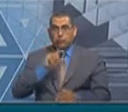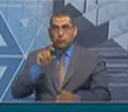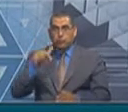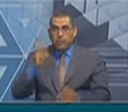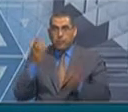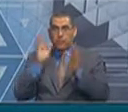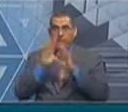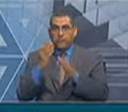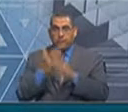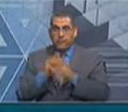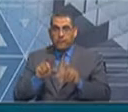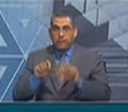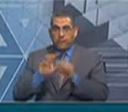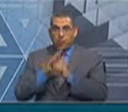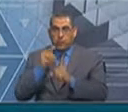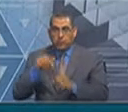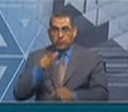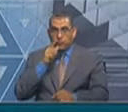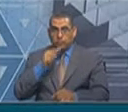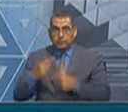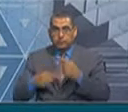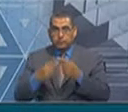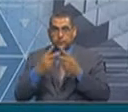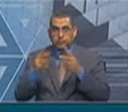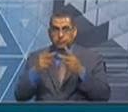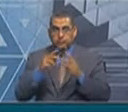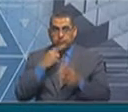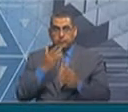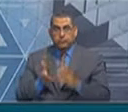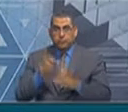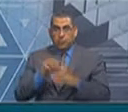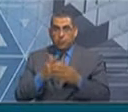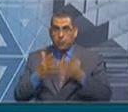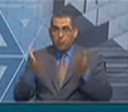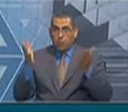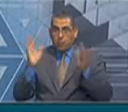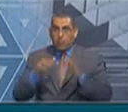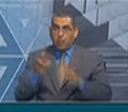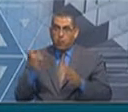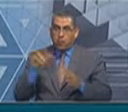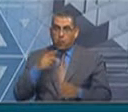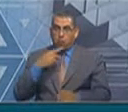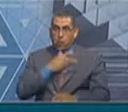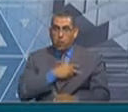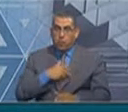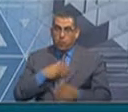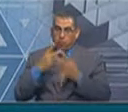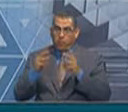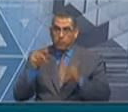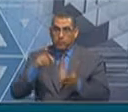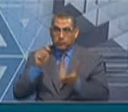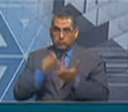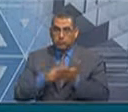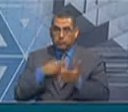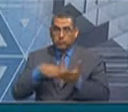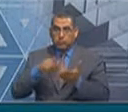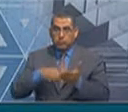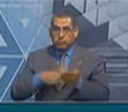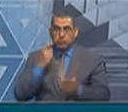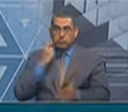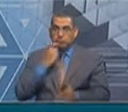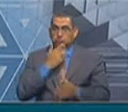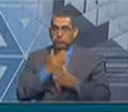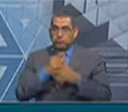من الإغلاق لمكافحة فيروس كورونا رغم ارتفاع عدد الإصابات. وتؤكد السلطات أنه يتم تطبيق بروتوكول صارم